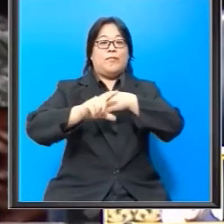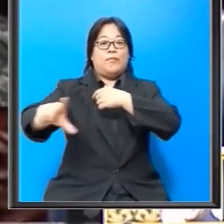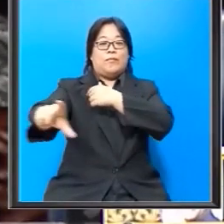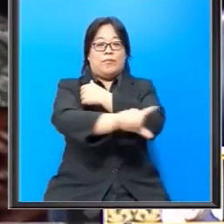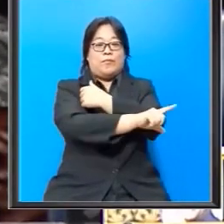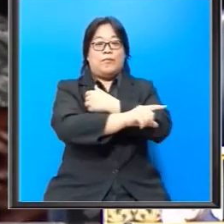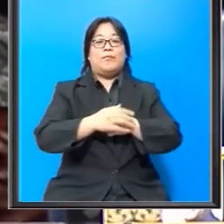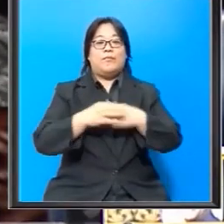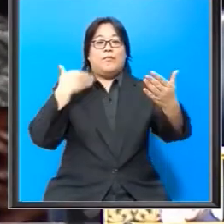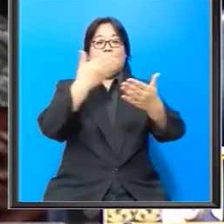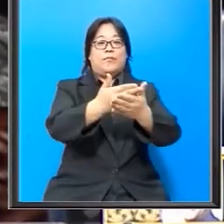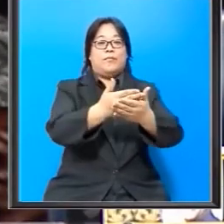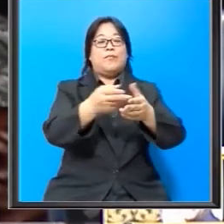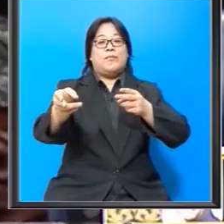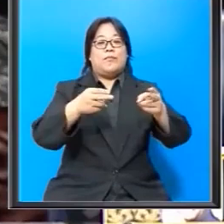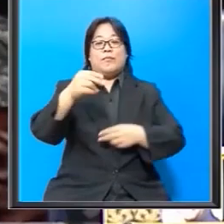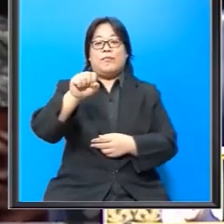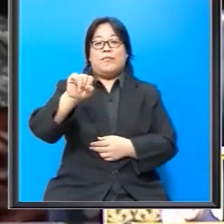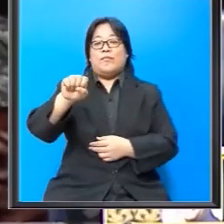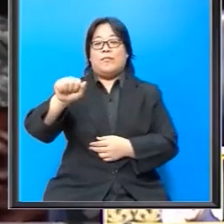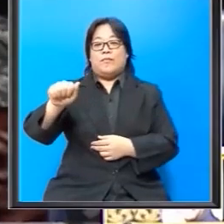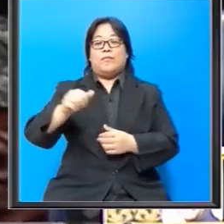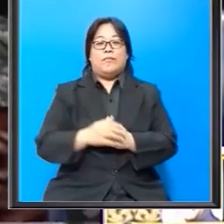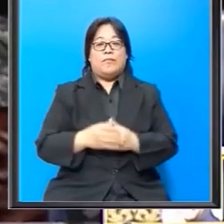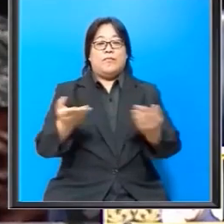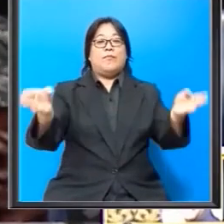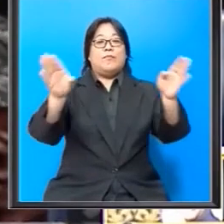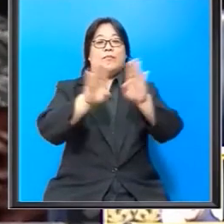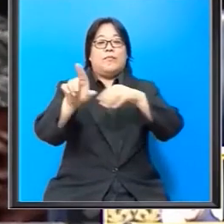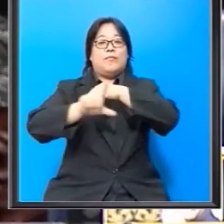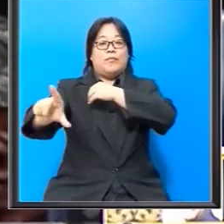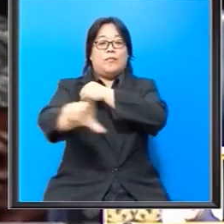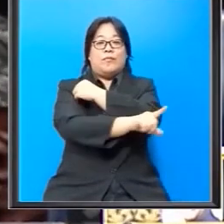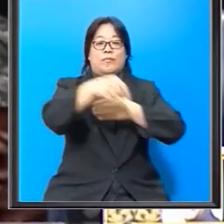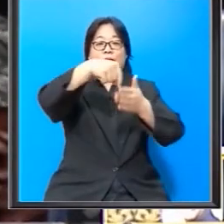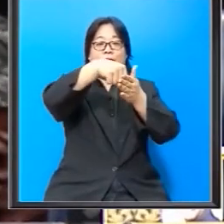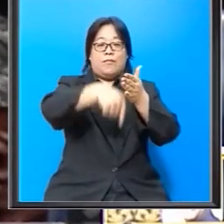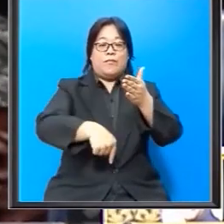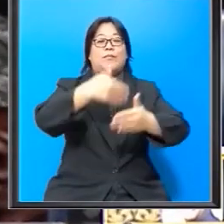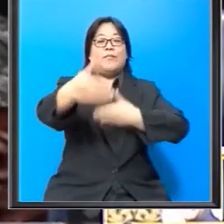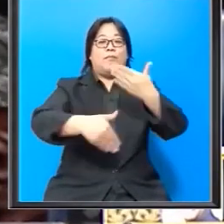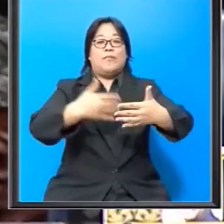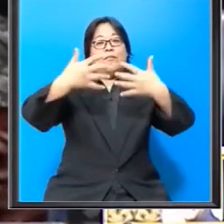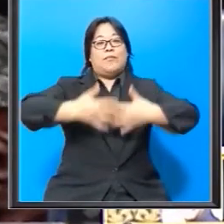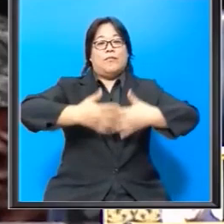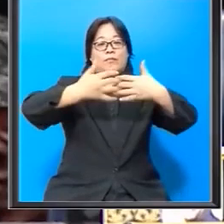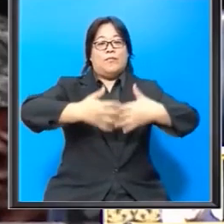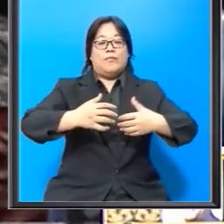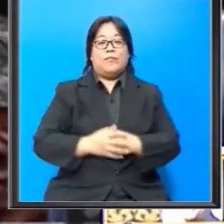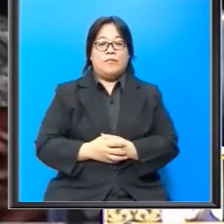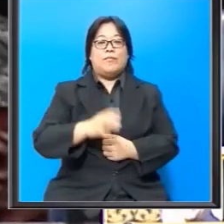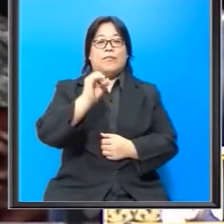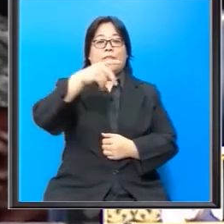sehingga kepada perusak shore penutupan lombong secara progresif dan proses penyilangan